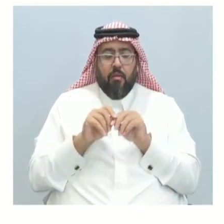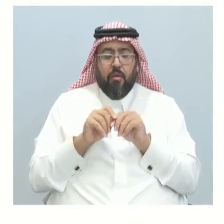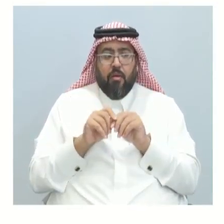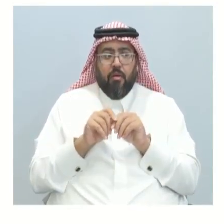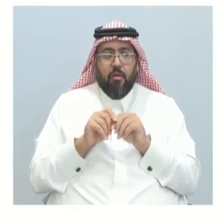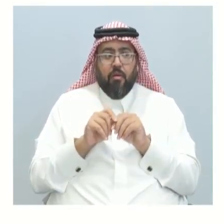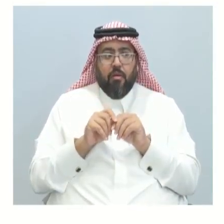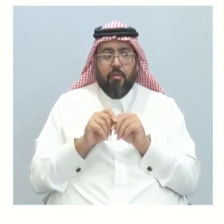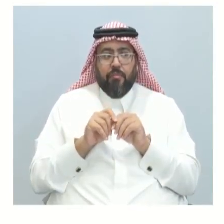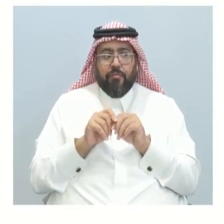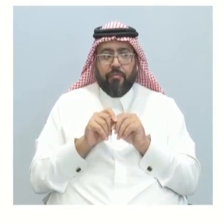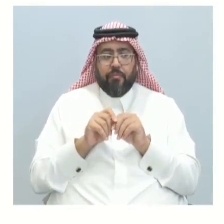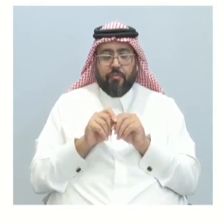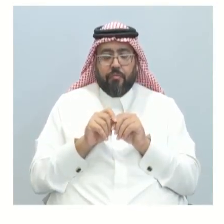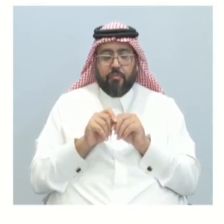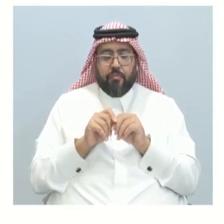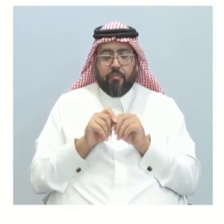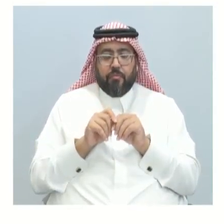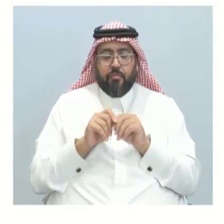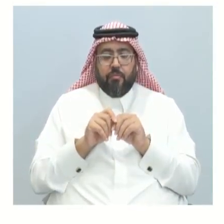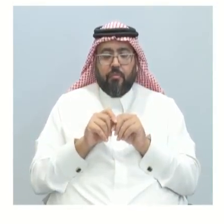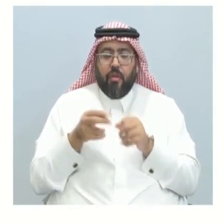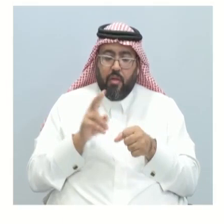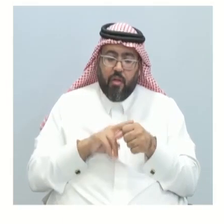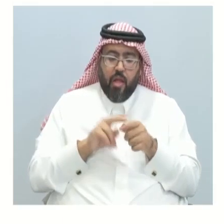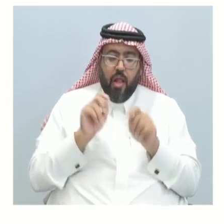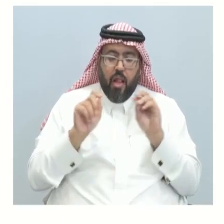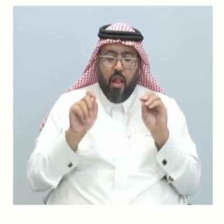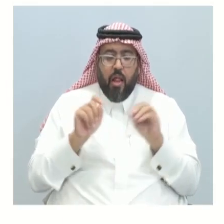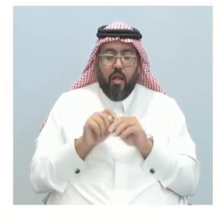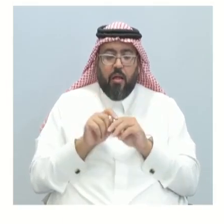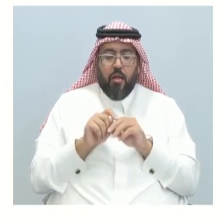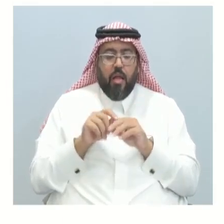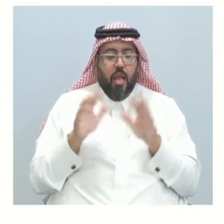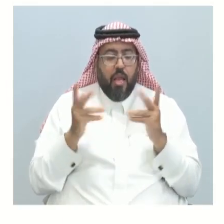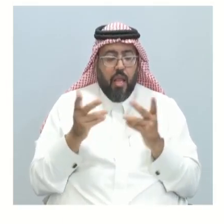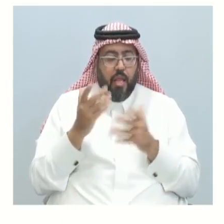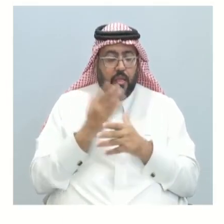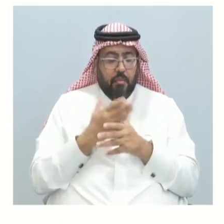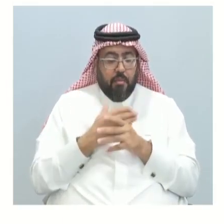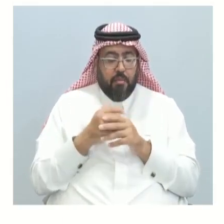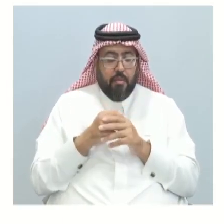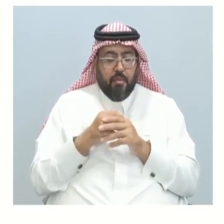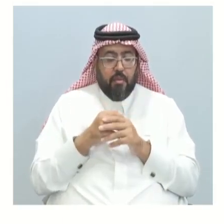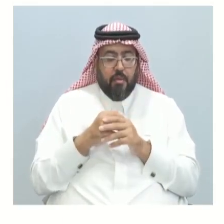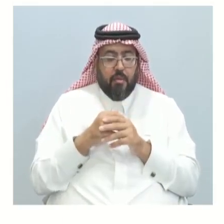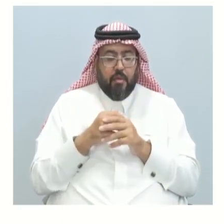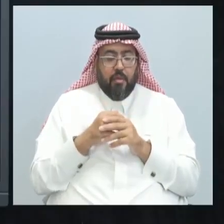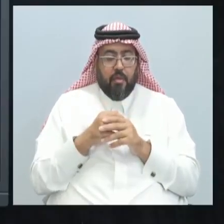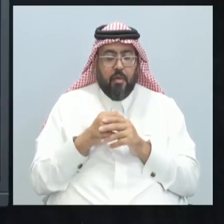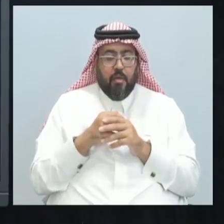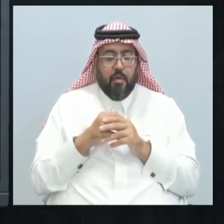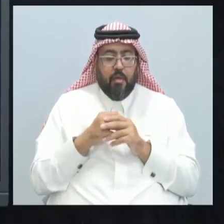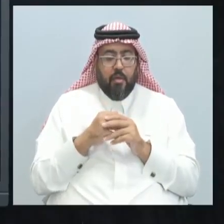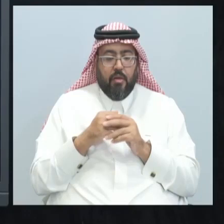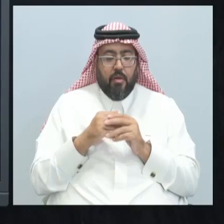استوصوا بالنساء خيرا وكرر الوصيه بذلك لماذا كرر النبي صلى الله عليه وسلم التوصيه